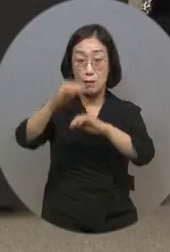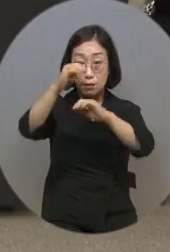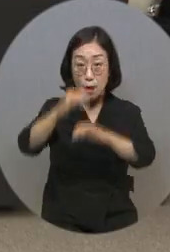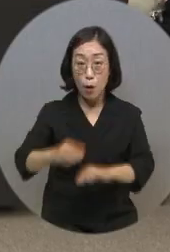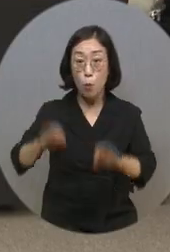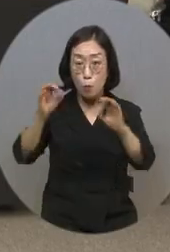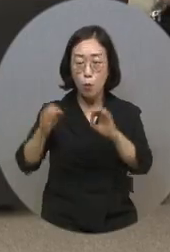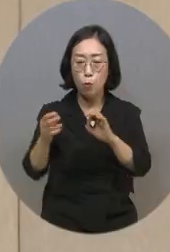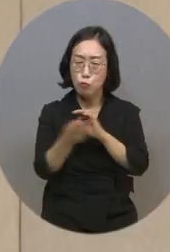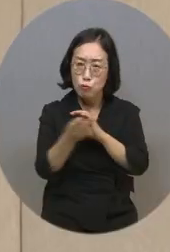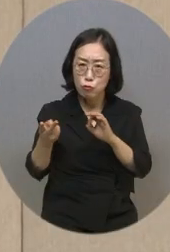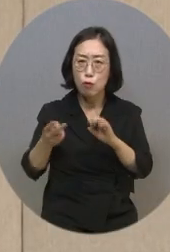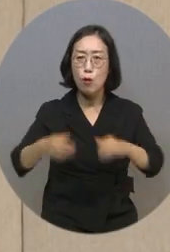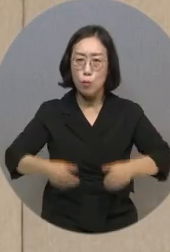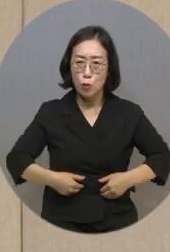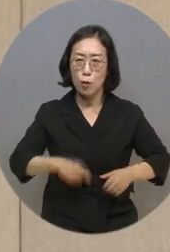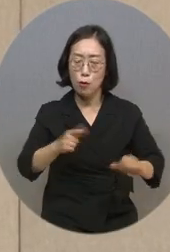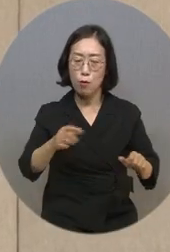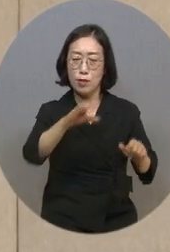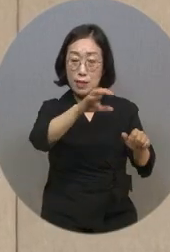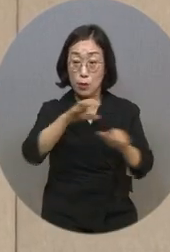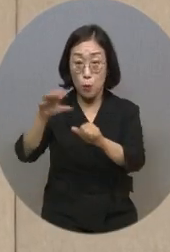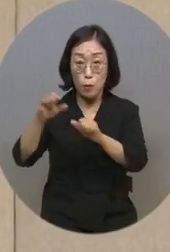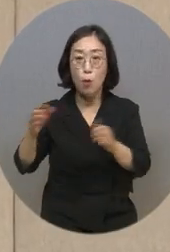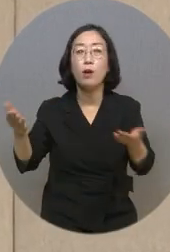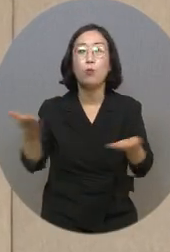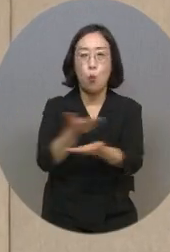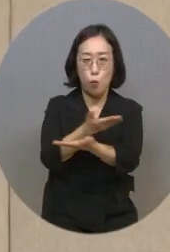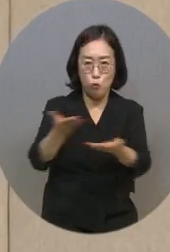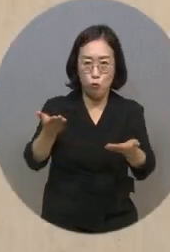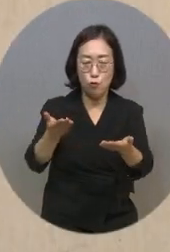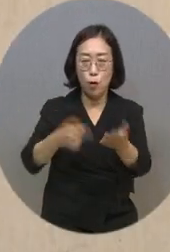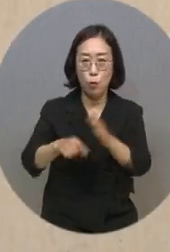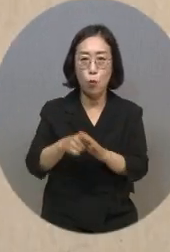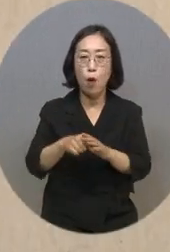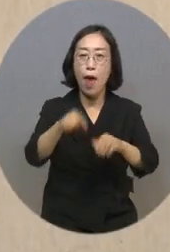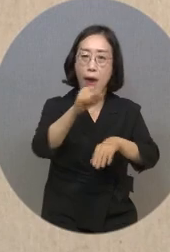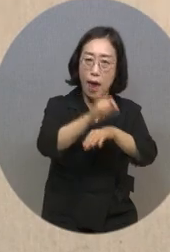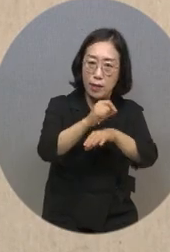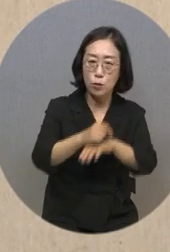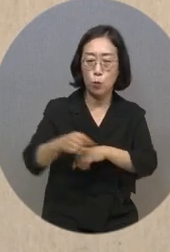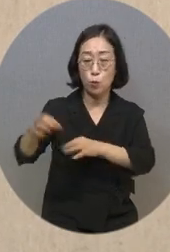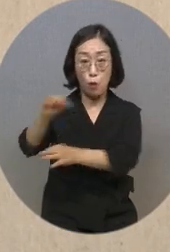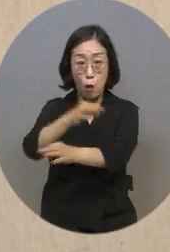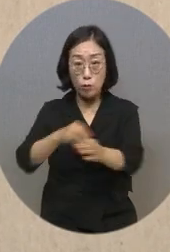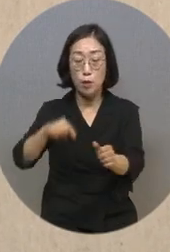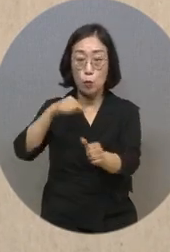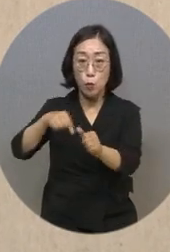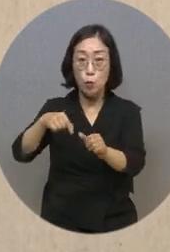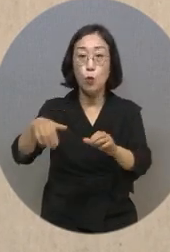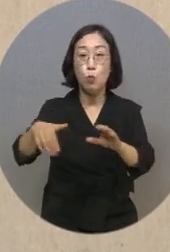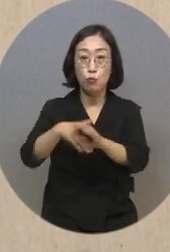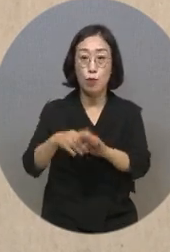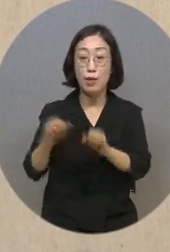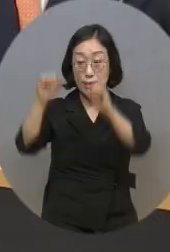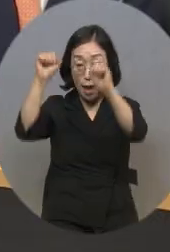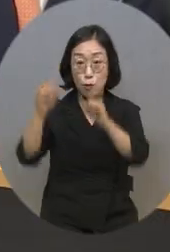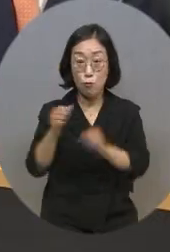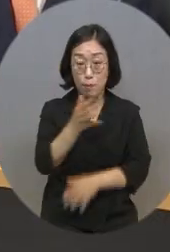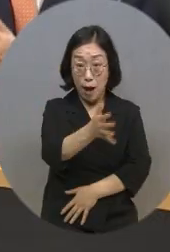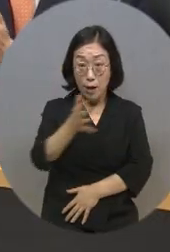지역의 자원을 최대한 공유하고 활용하며 행정, 경제, 교육, 문화, 체육 등 각